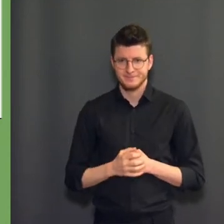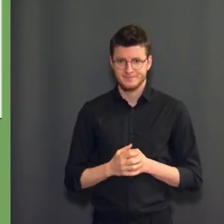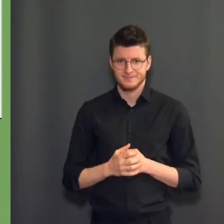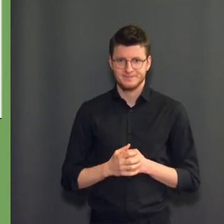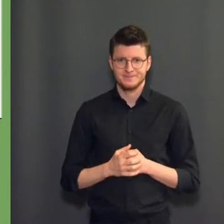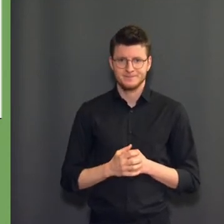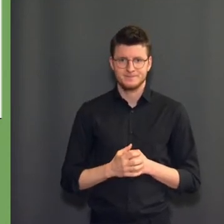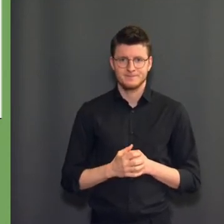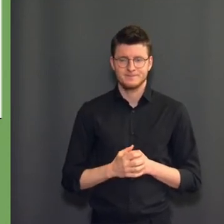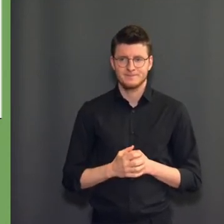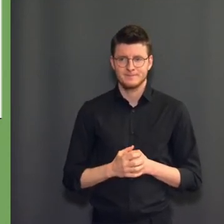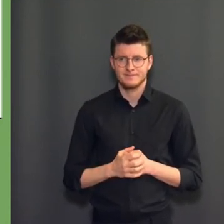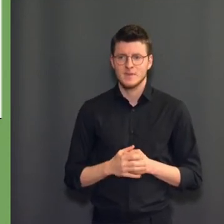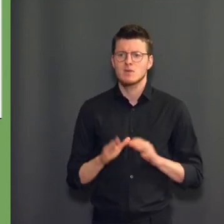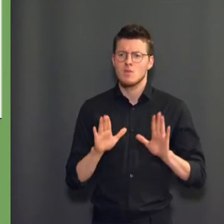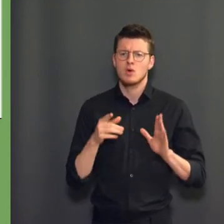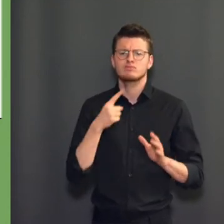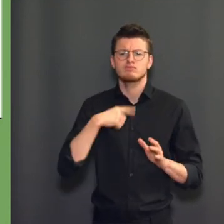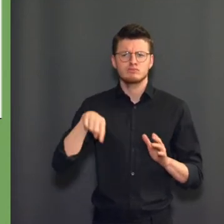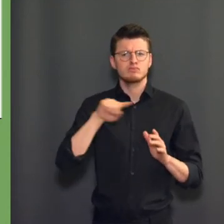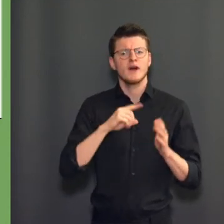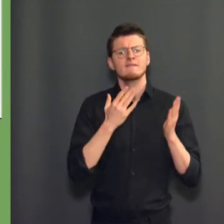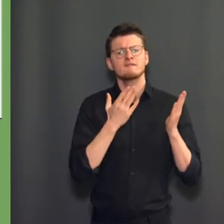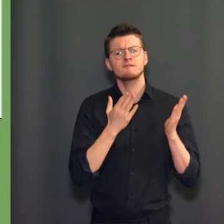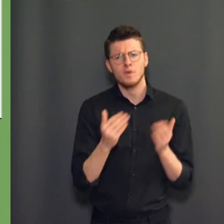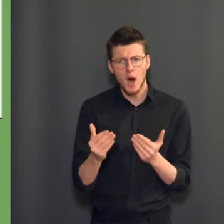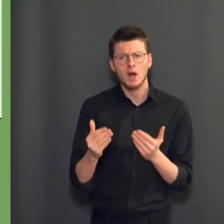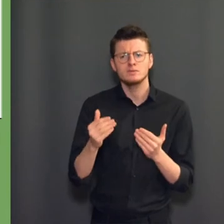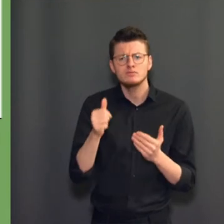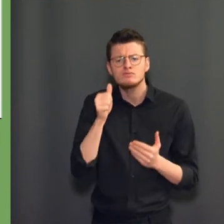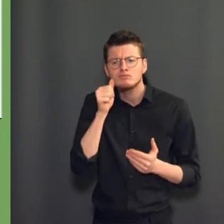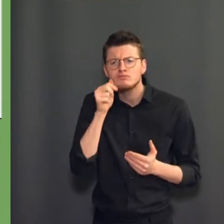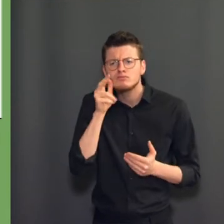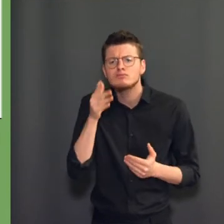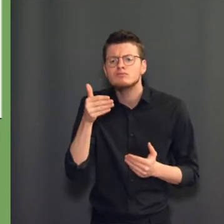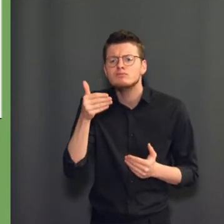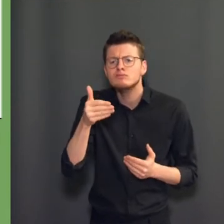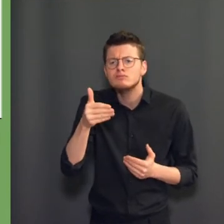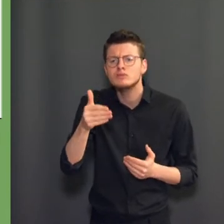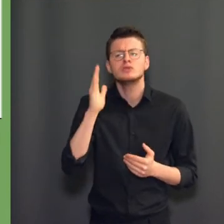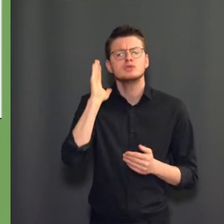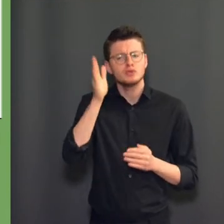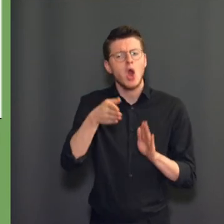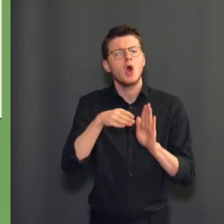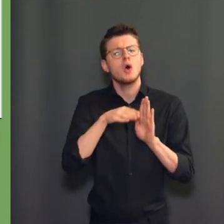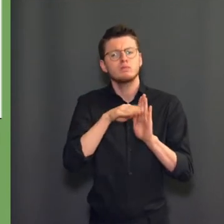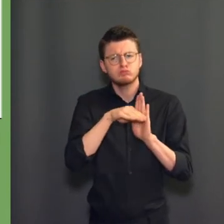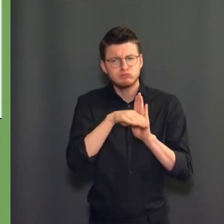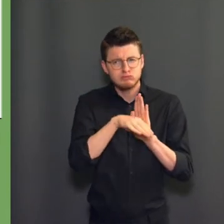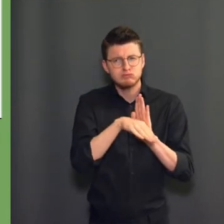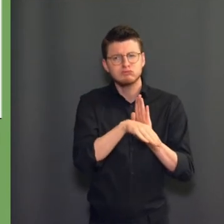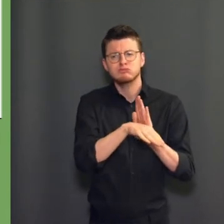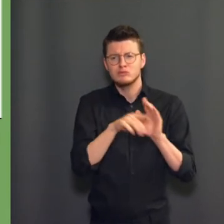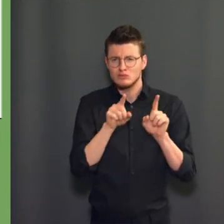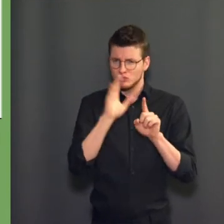We verwachten echter dat ook hier binnen een paar dagen de cijfers groen zullen kleuren.